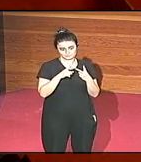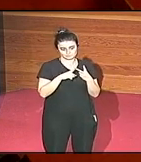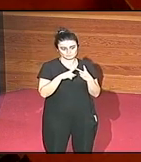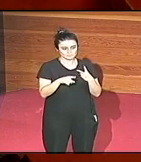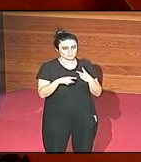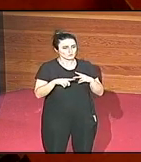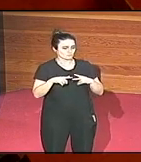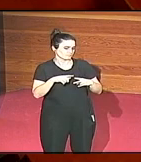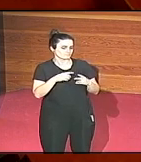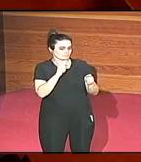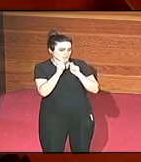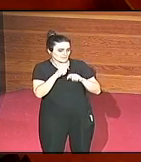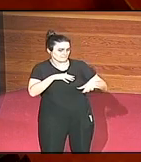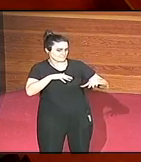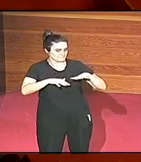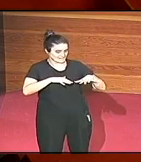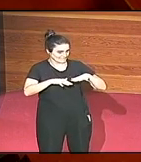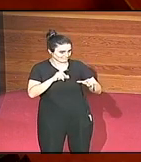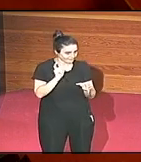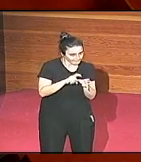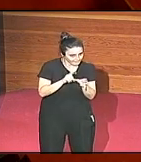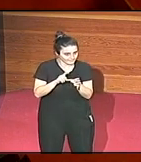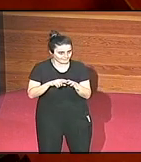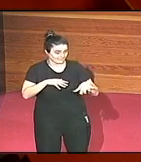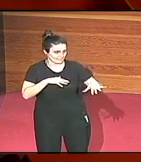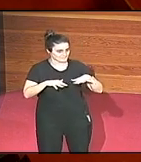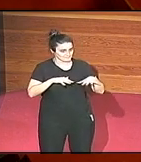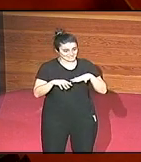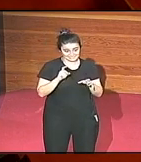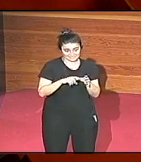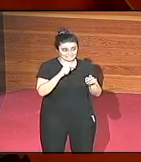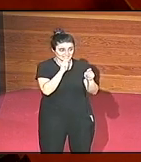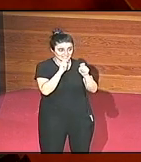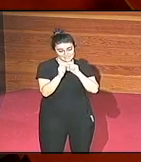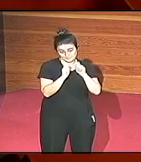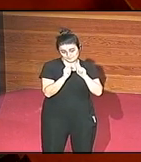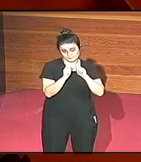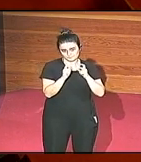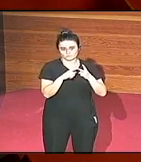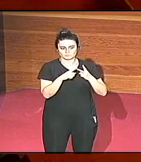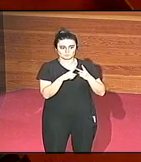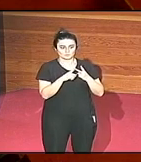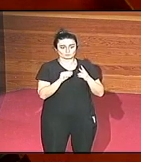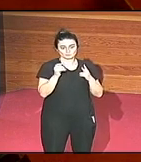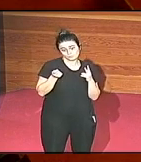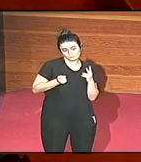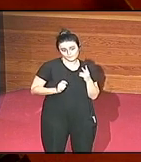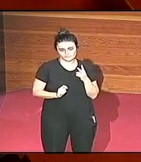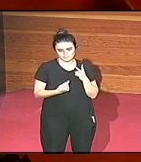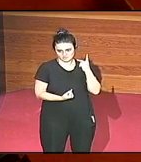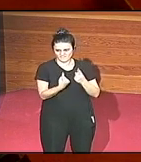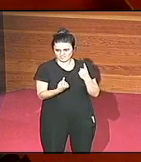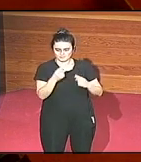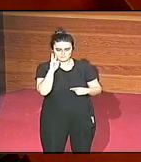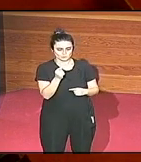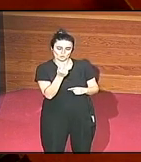militantea. Ez? Eta askotan, agian kazetari militantearen irudia profesiotik beratik ikusten dugu pixkat errezeloz,